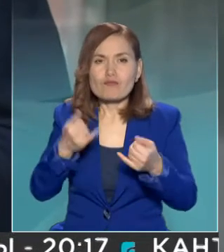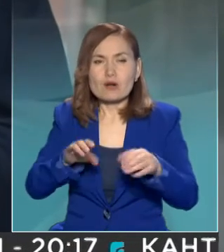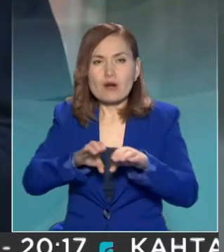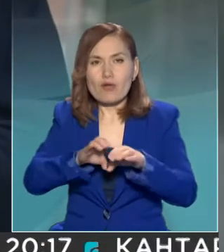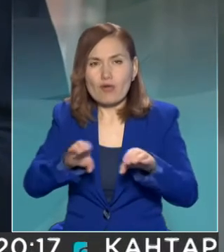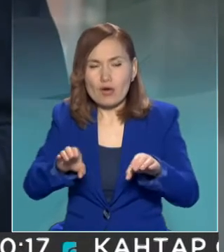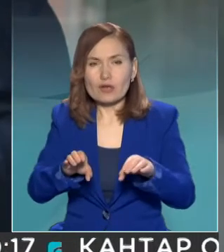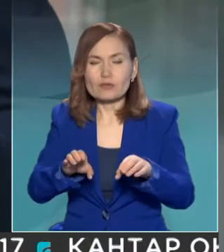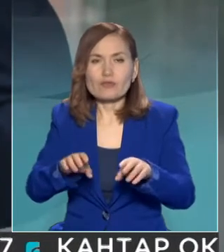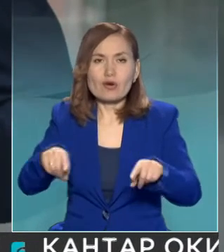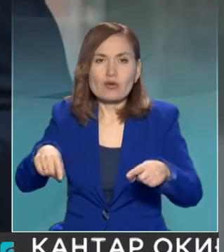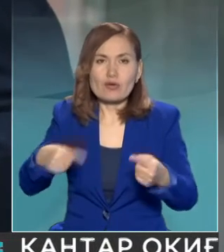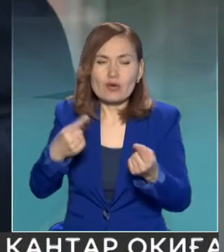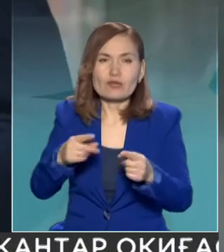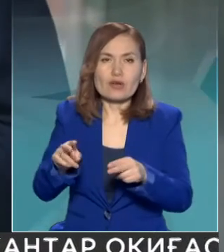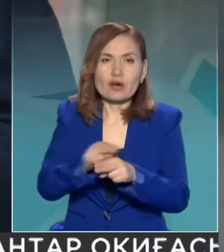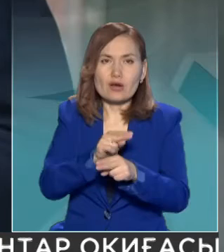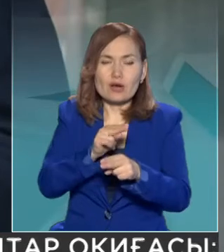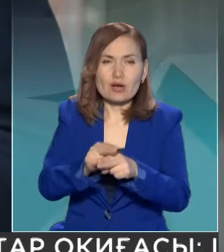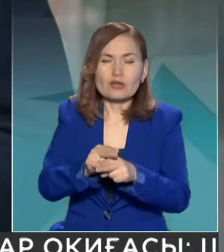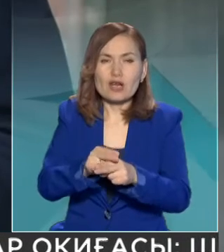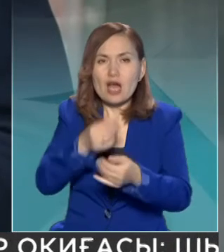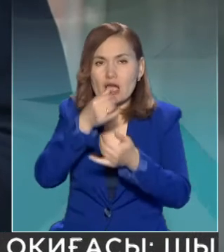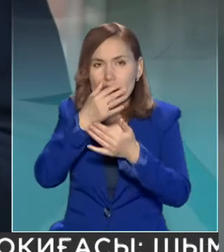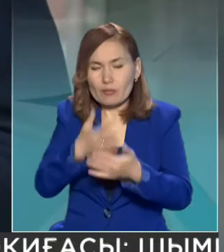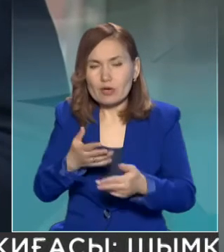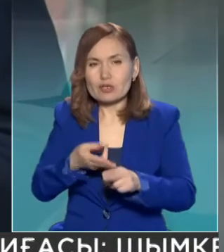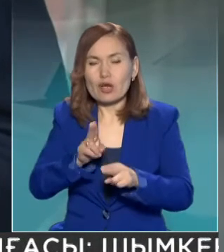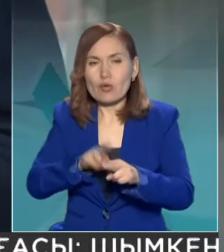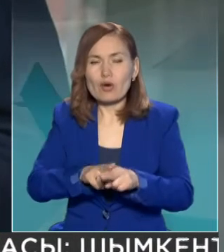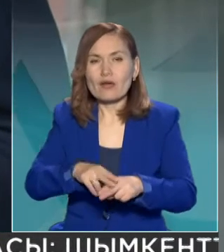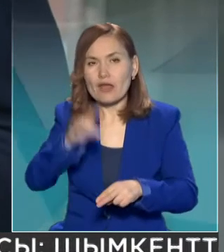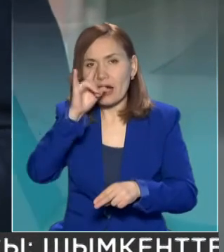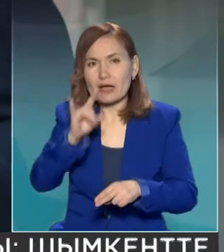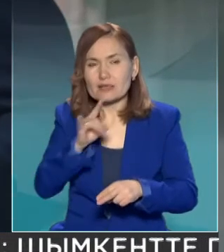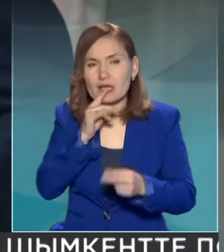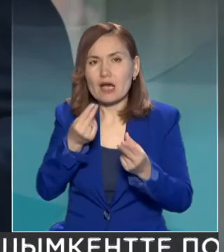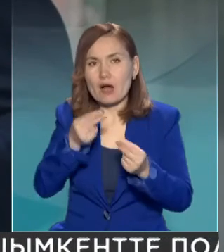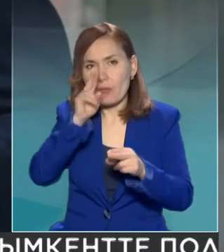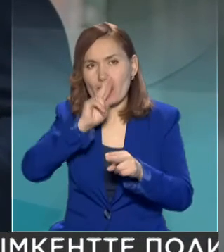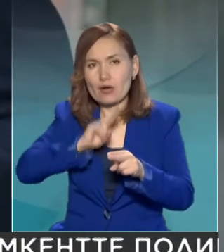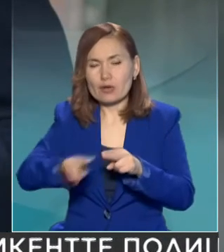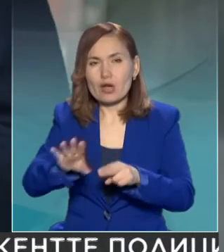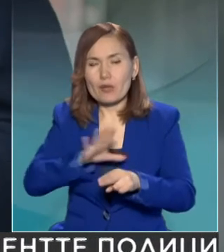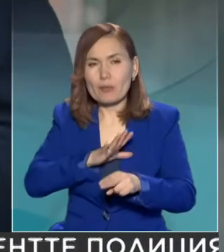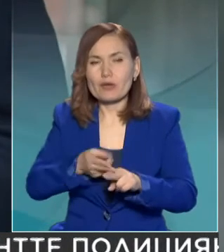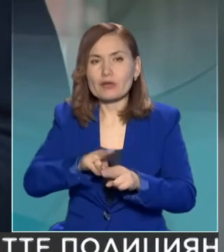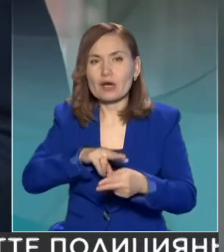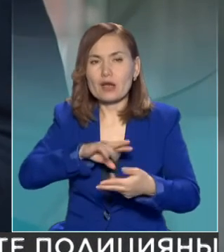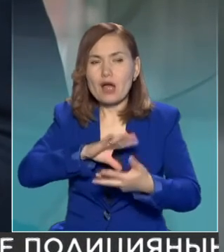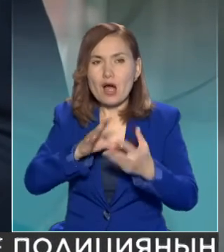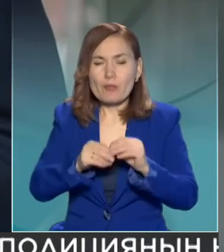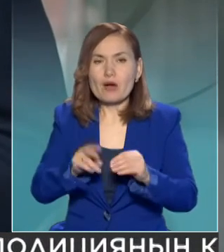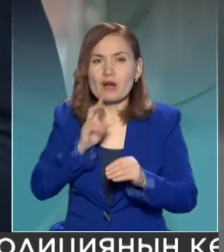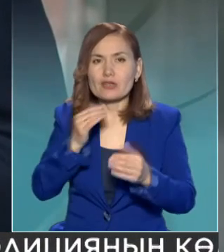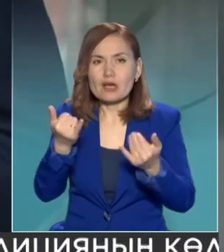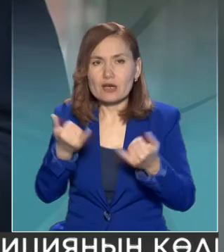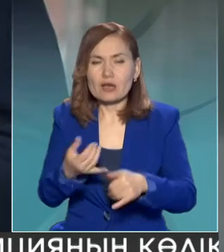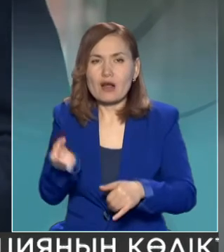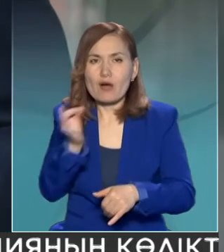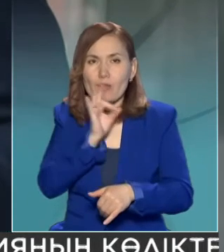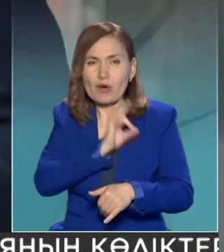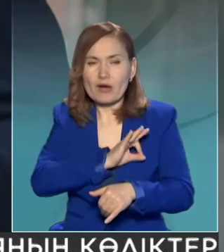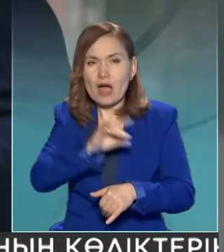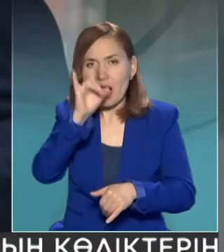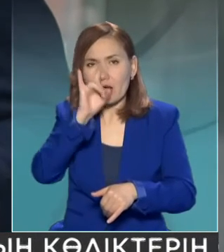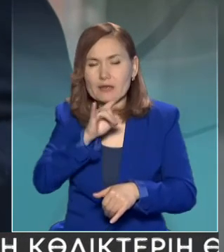қосылмаса, Қазақстан кемінде 1 миллион тонна мұнайын экспорттай алмауы мүмкін. Бюджет кірісінің 3-тен 1-і қара алтын саудадан түсетінін ескерсек,